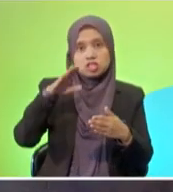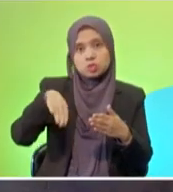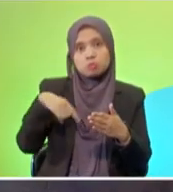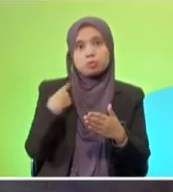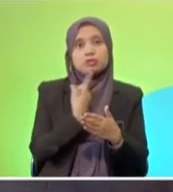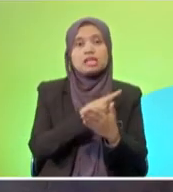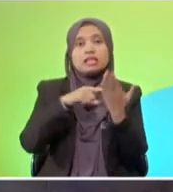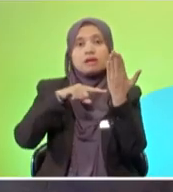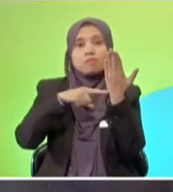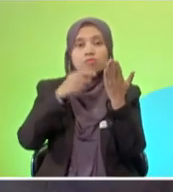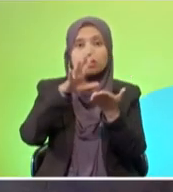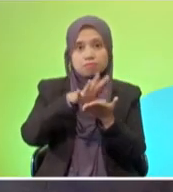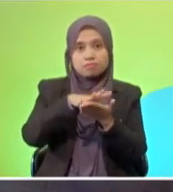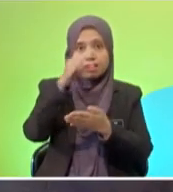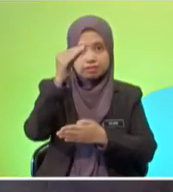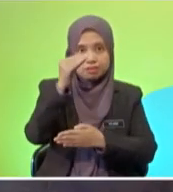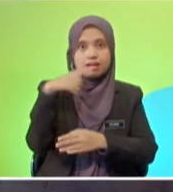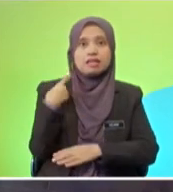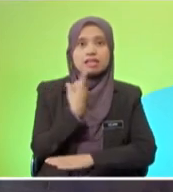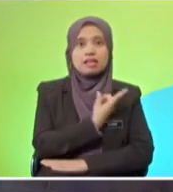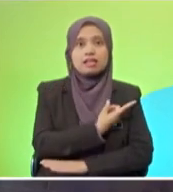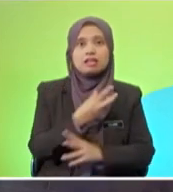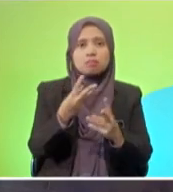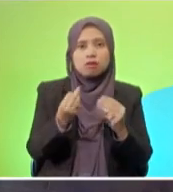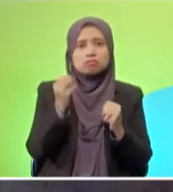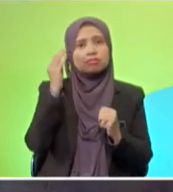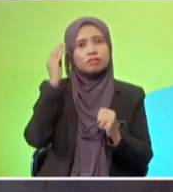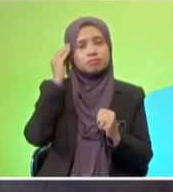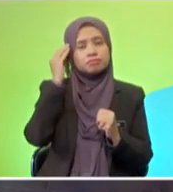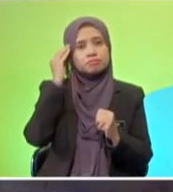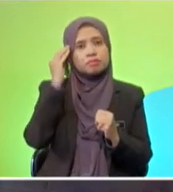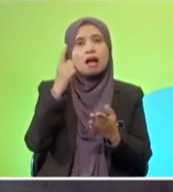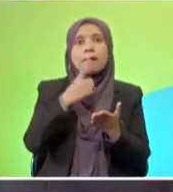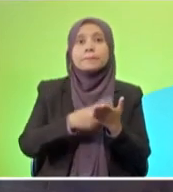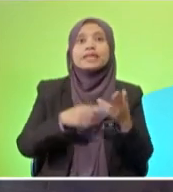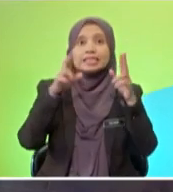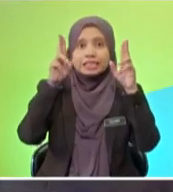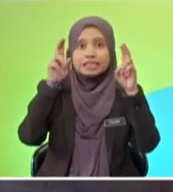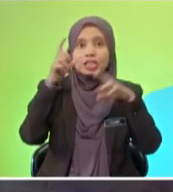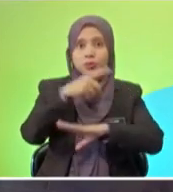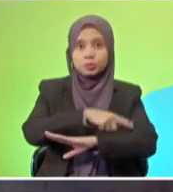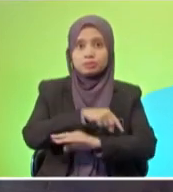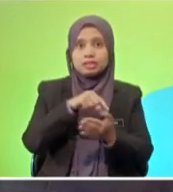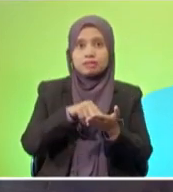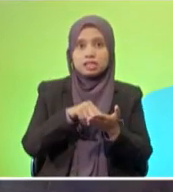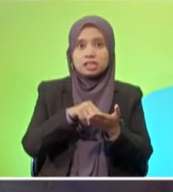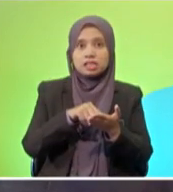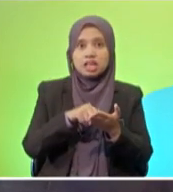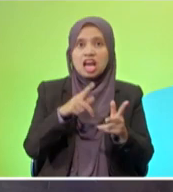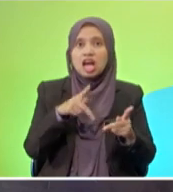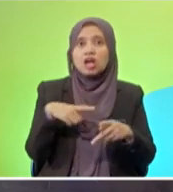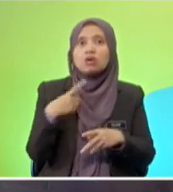sesi pembelajaran pada hari ini kita tidak tahu dahulu apa topik sebenarnya kalau kita lihat gini tadi